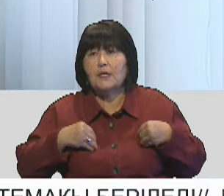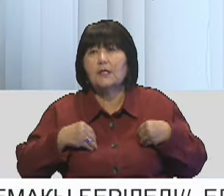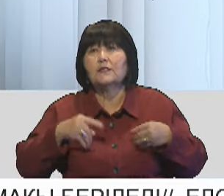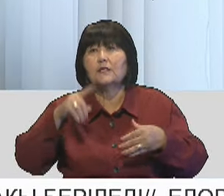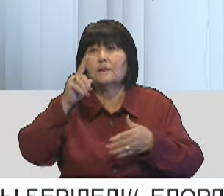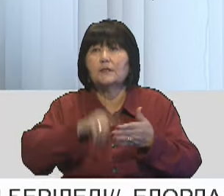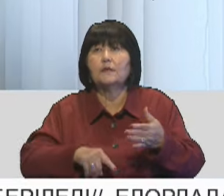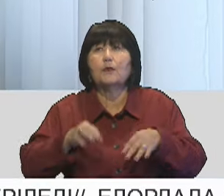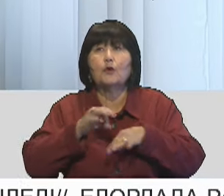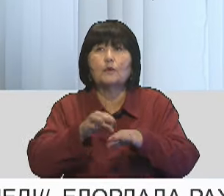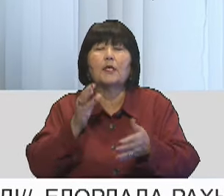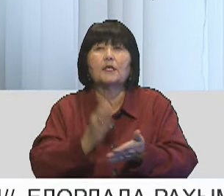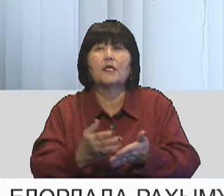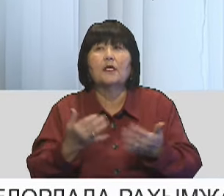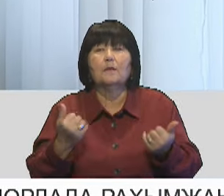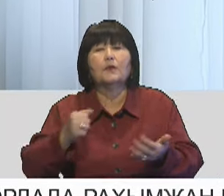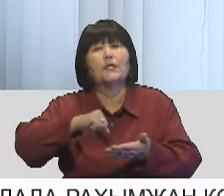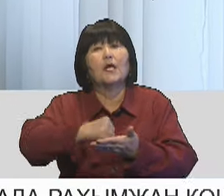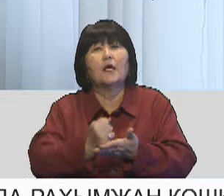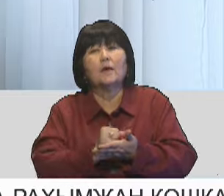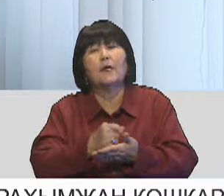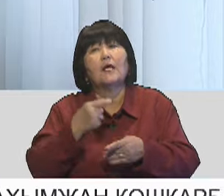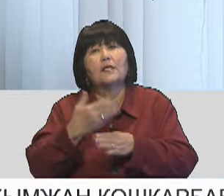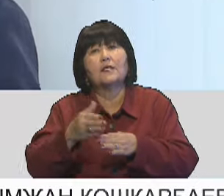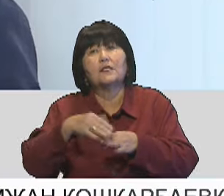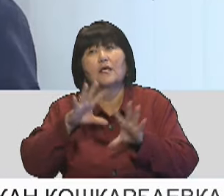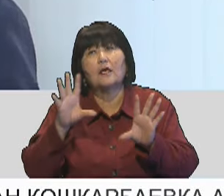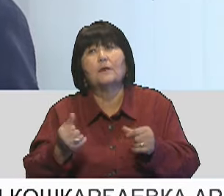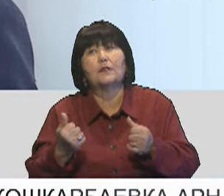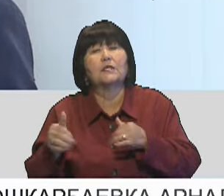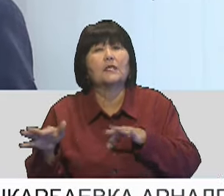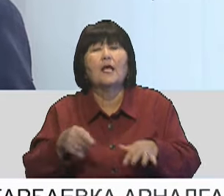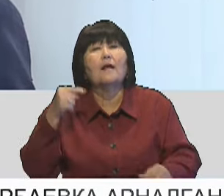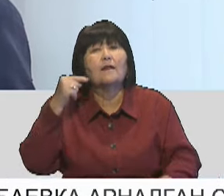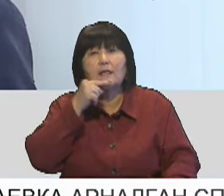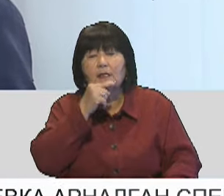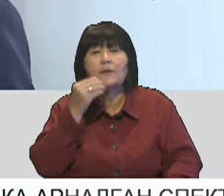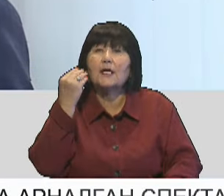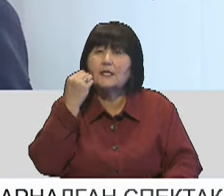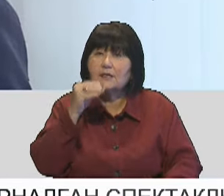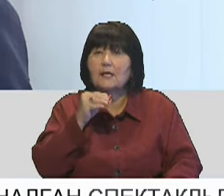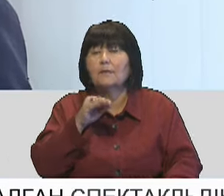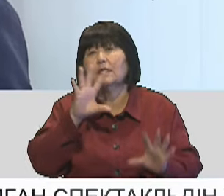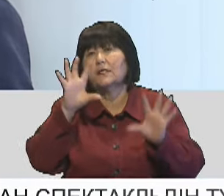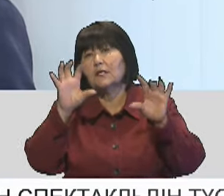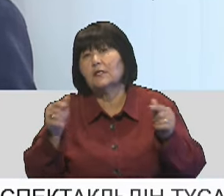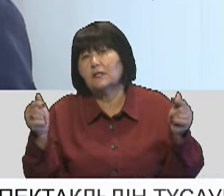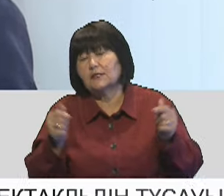семинарды ұйымдастырып жатырмыз. Енді биылға бекітілген әр сала бойынша қаражаттар жаңбыз сол тиімді, сапалы, заңдылыққа сәйкес